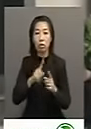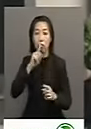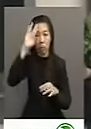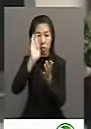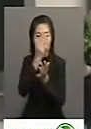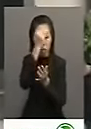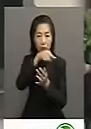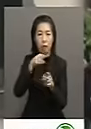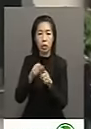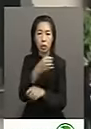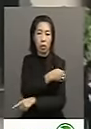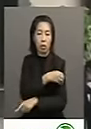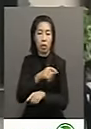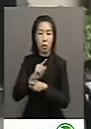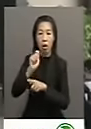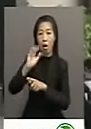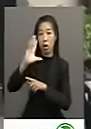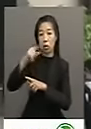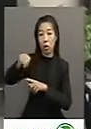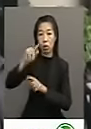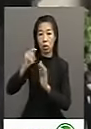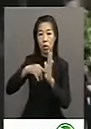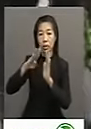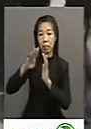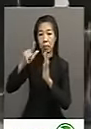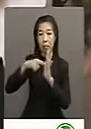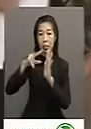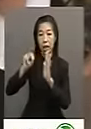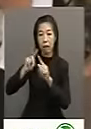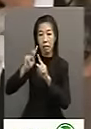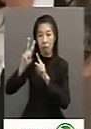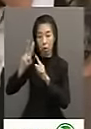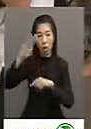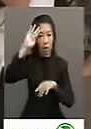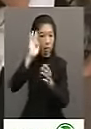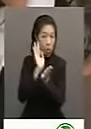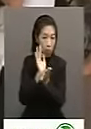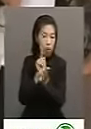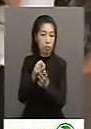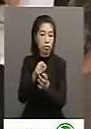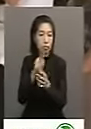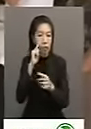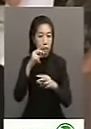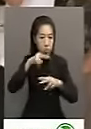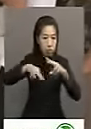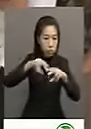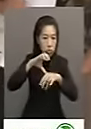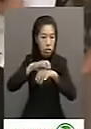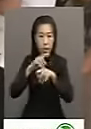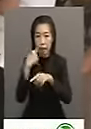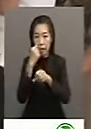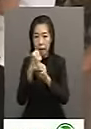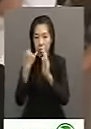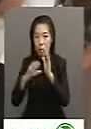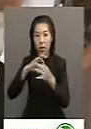านทับหลานที่2ร่วมกันกับตำรวจกองบังคับการปราบปรามกองบังคับการปราบปรามการกระทำความผิดเกี่ยวกับทรัพยากรธรรมช